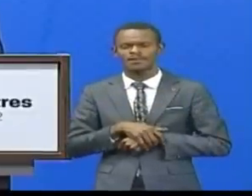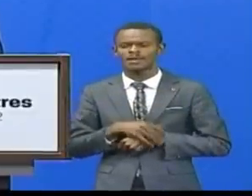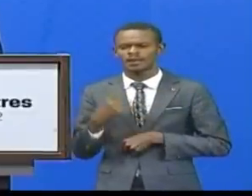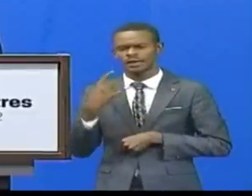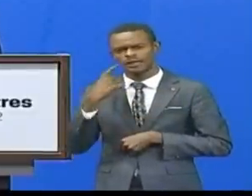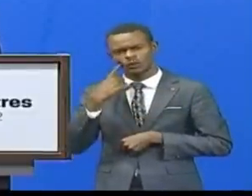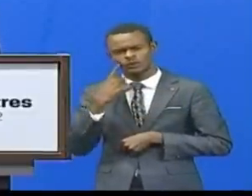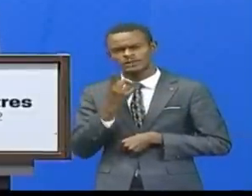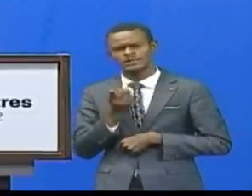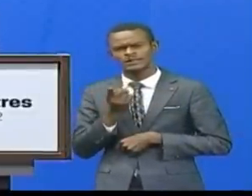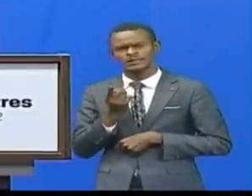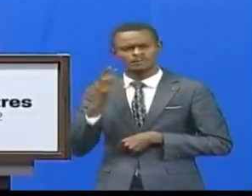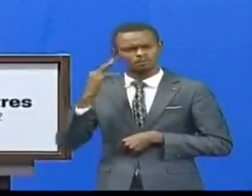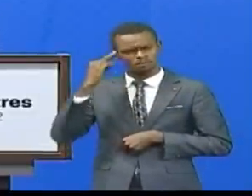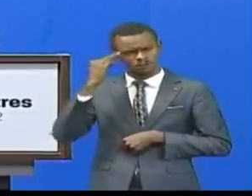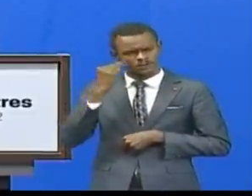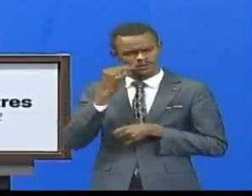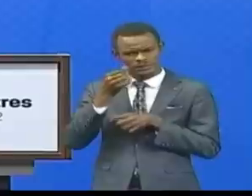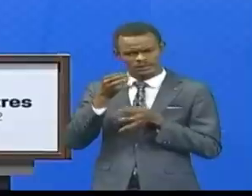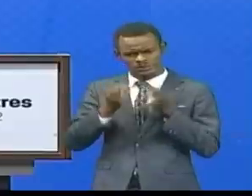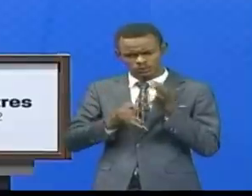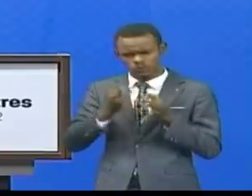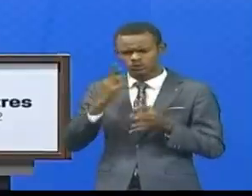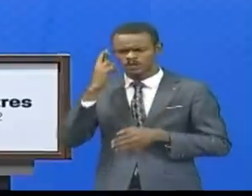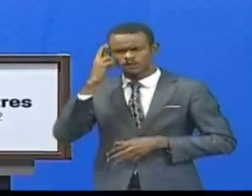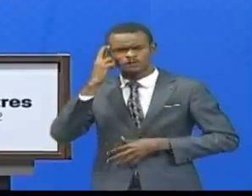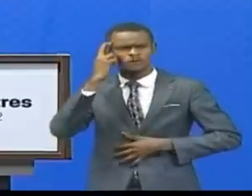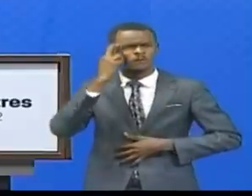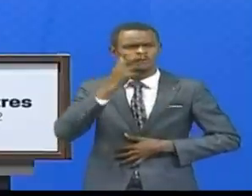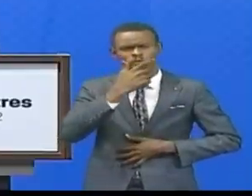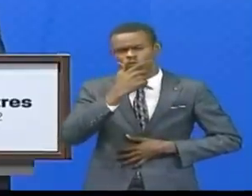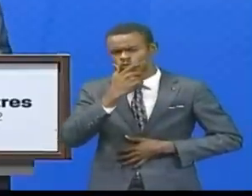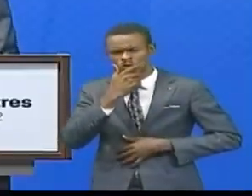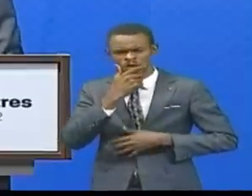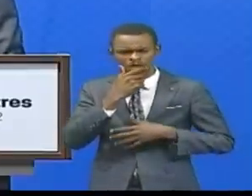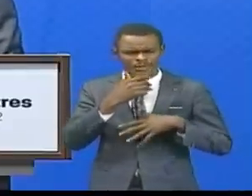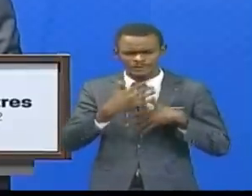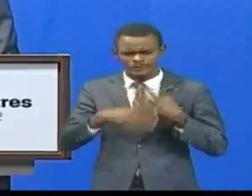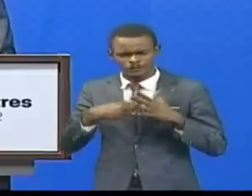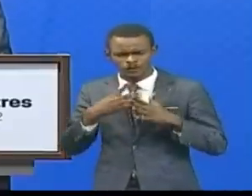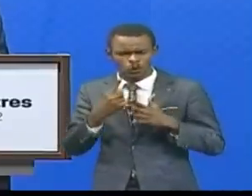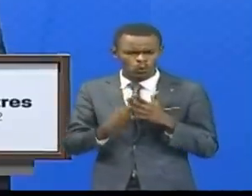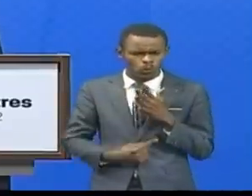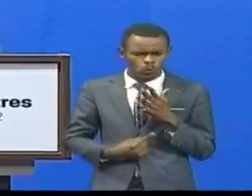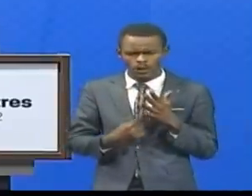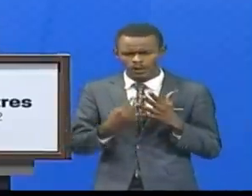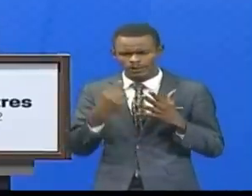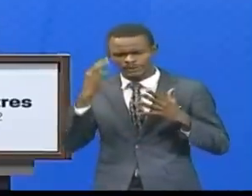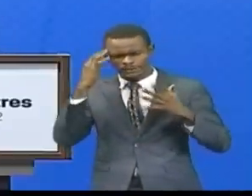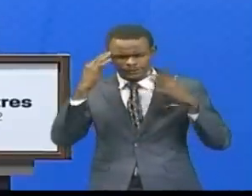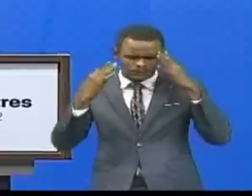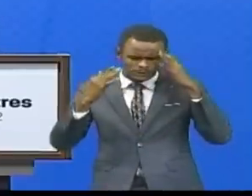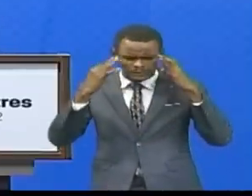une solution rapide et durable, et après l'étude de faisabilité, il s'est dégagé l'idée de